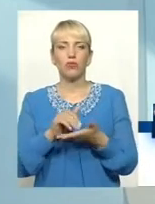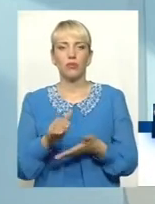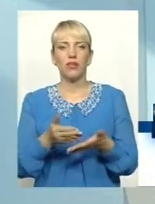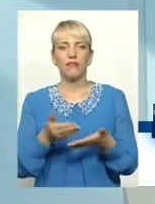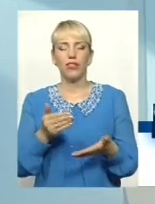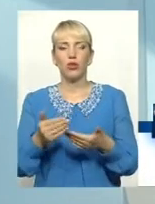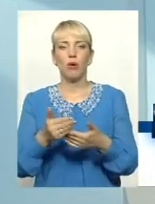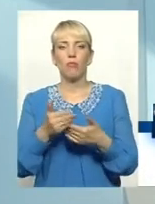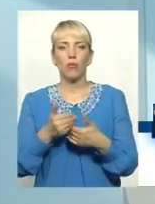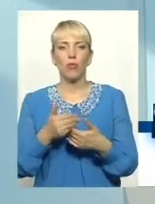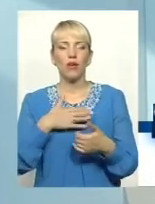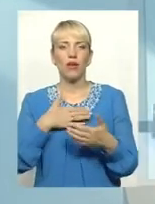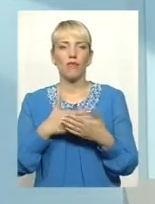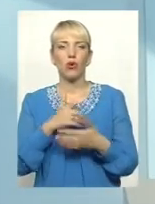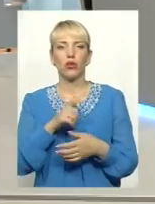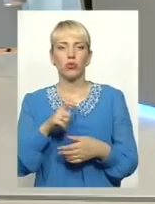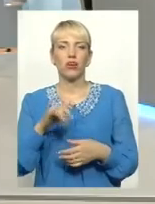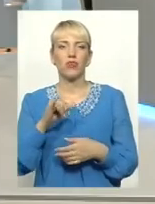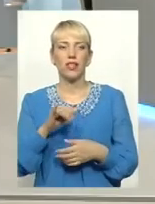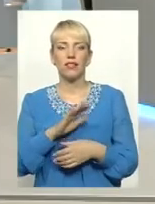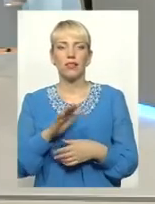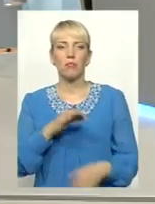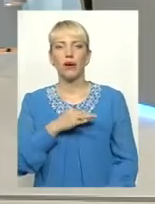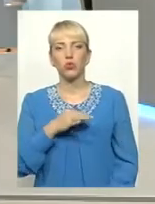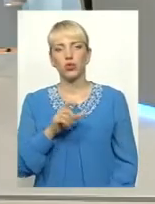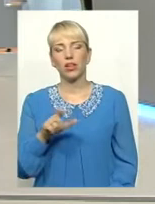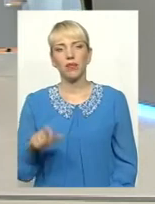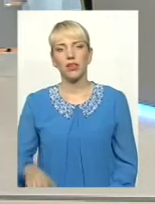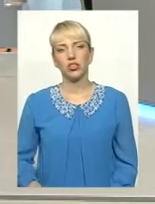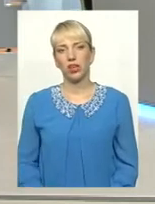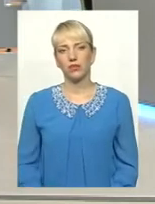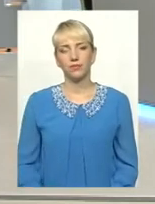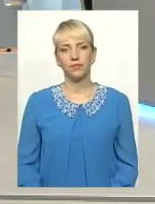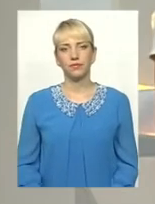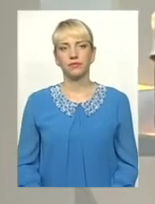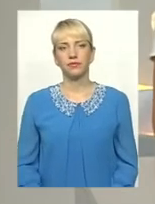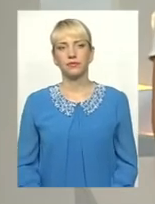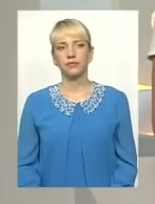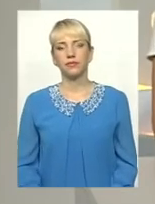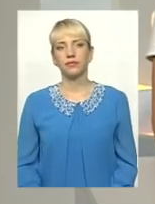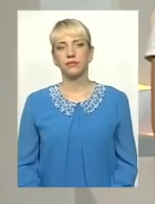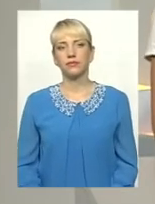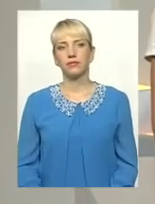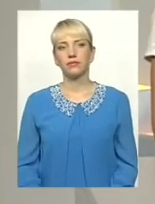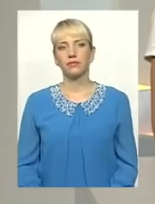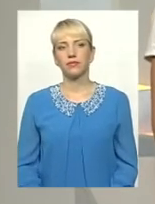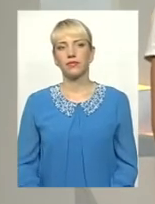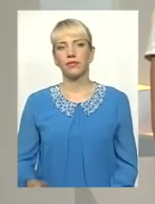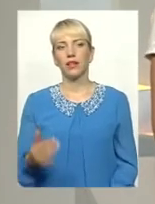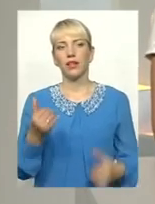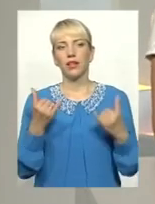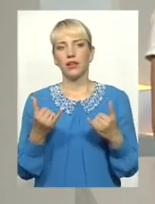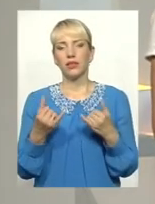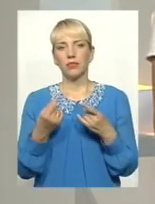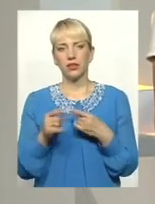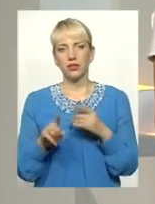від допомоги небайдужих хмельничан. Чудово. Тепер таке трошки не те, щоб гостре питання, але